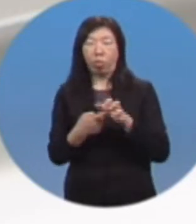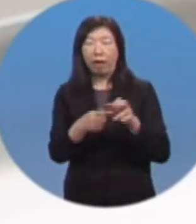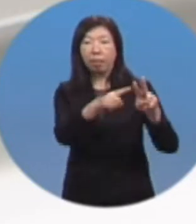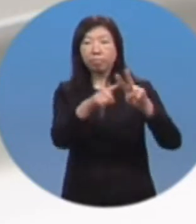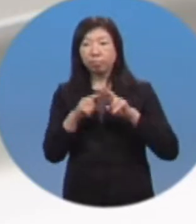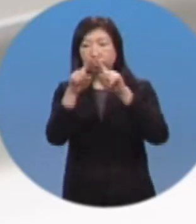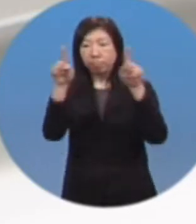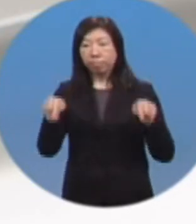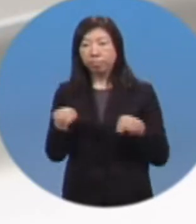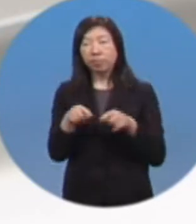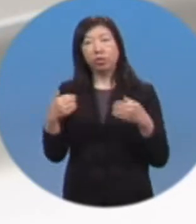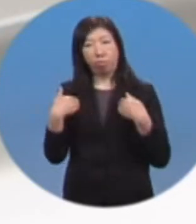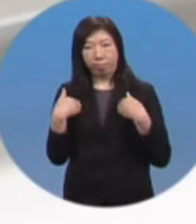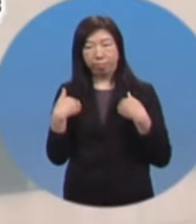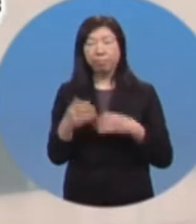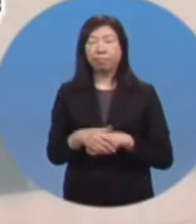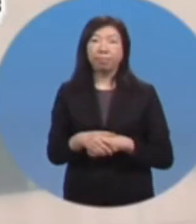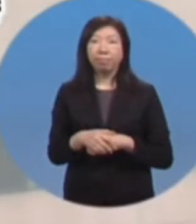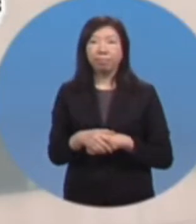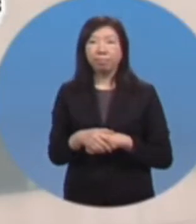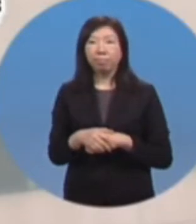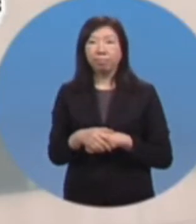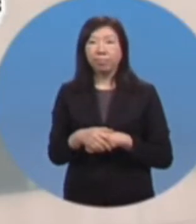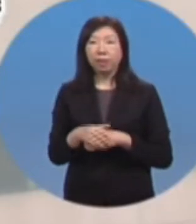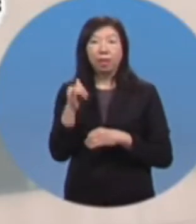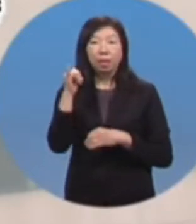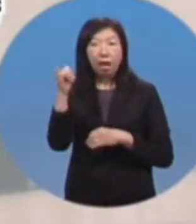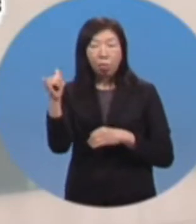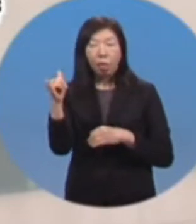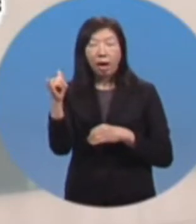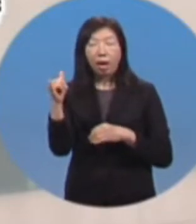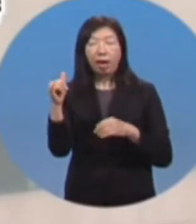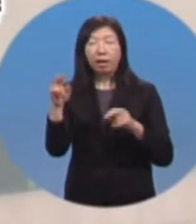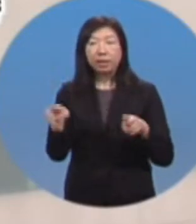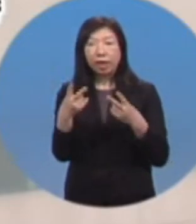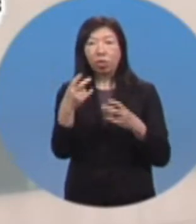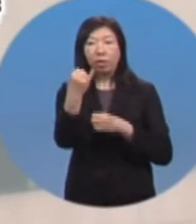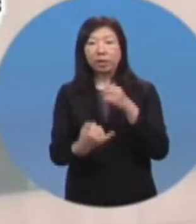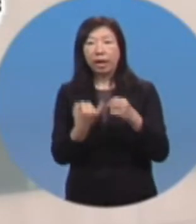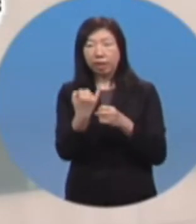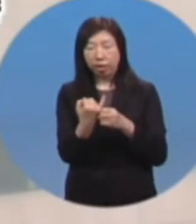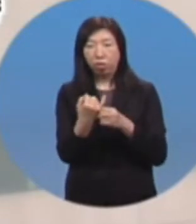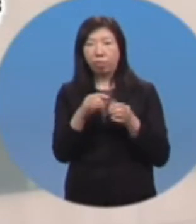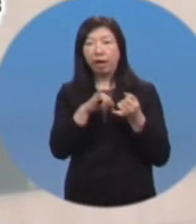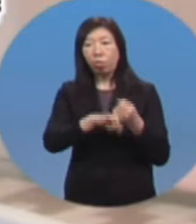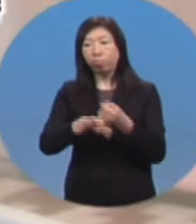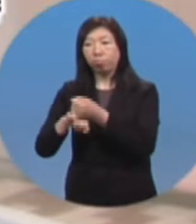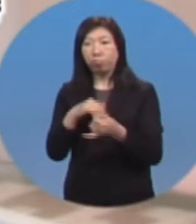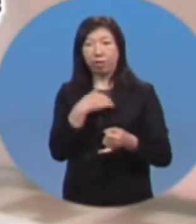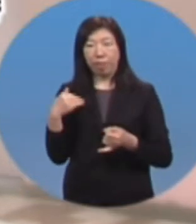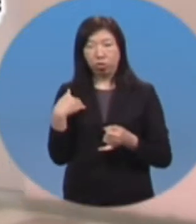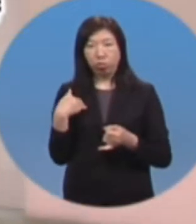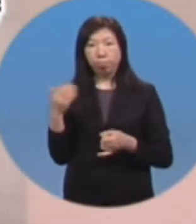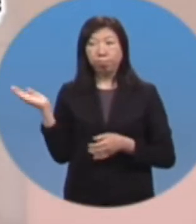される接種券が必要となります。電話または専用ウェブサイトから予約できます。ご予約は